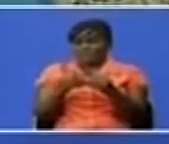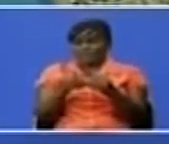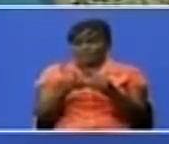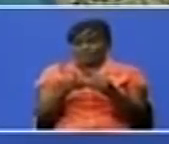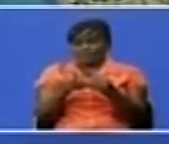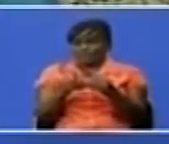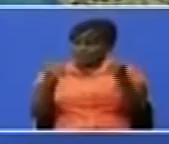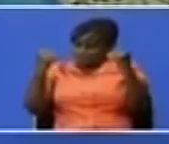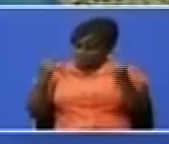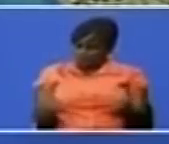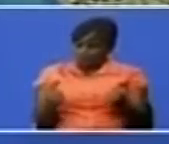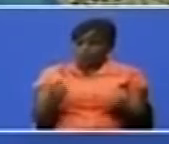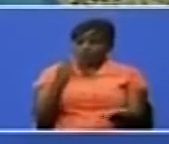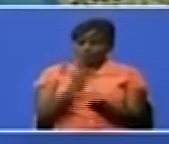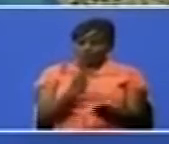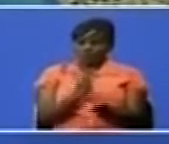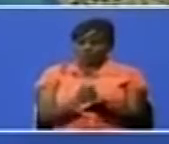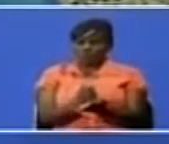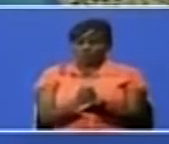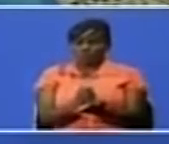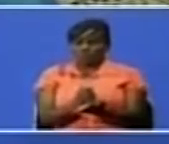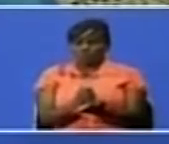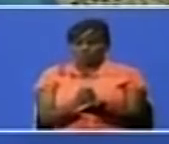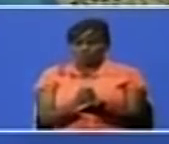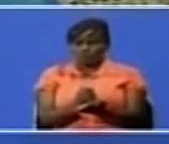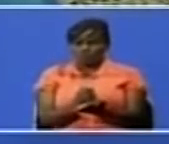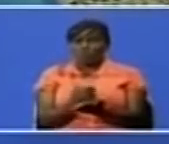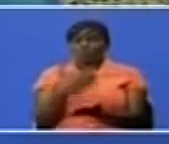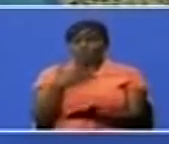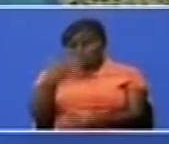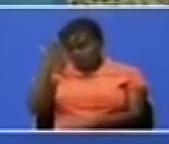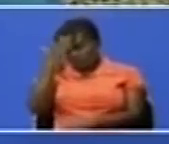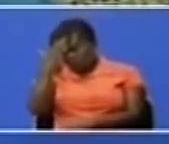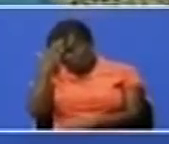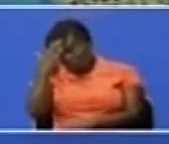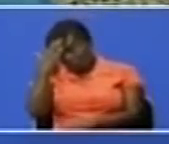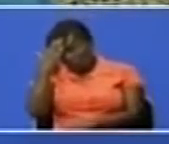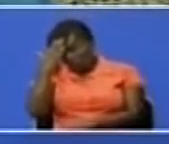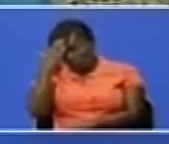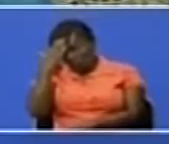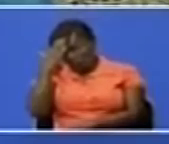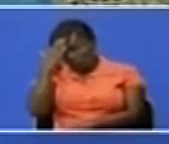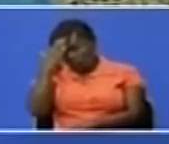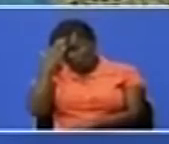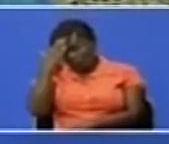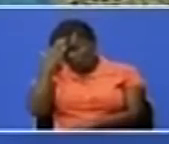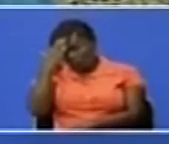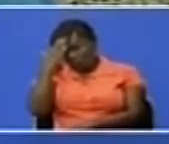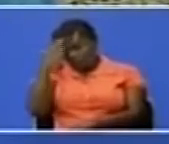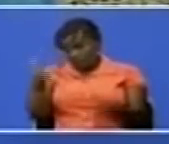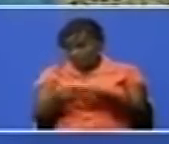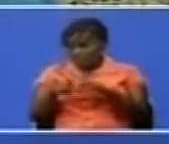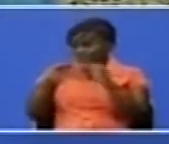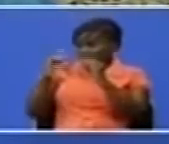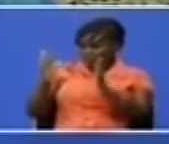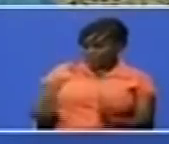ngumu. Reason being tumecheza nao friendly mingi. Wanatujua ndio maana pia unaona walikuwa pia wako tense pia kiasi. Kulingana na coach, fans